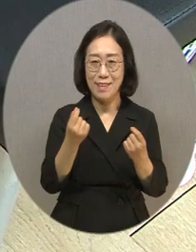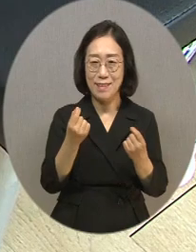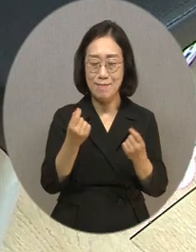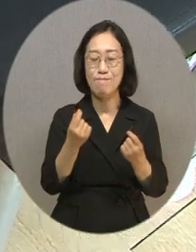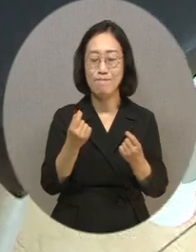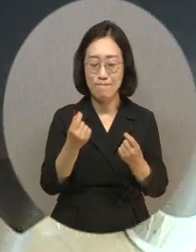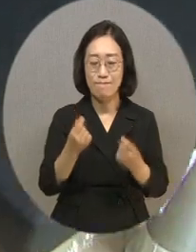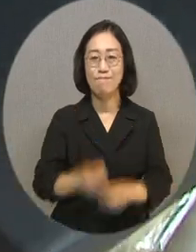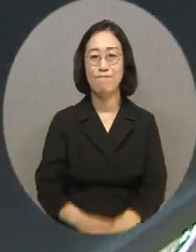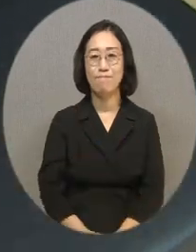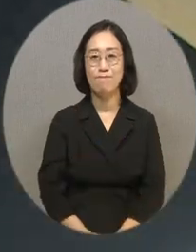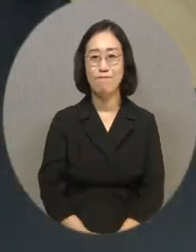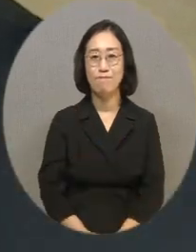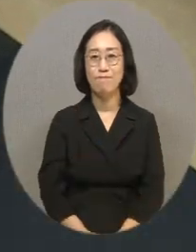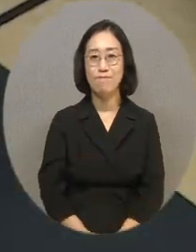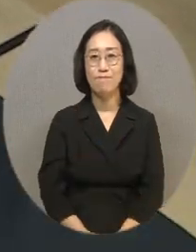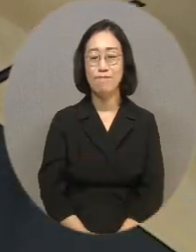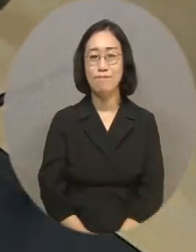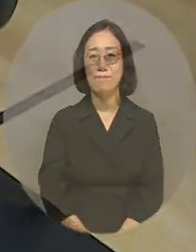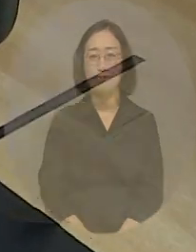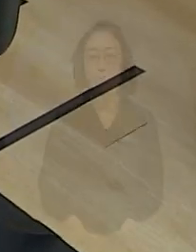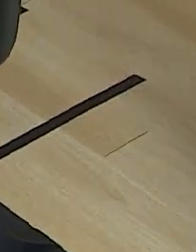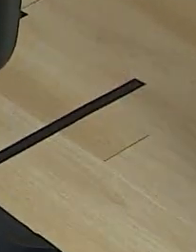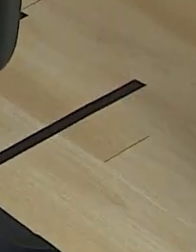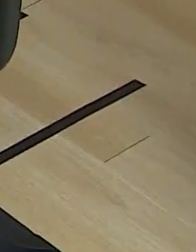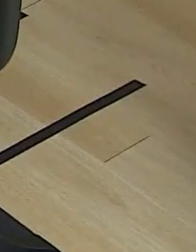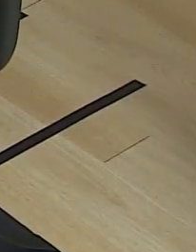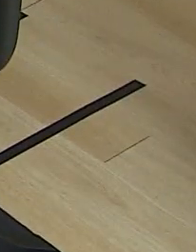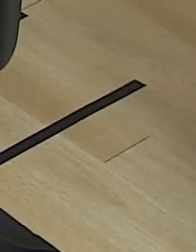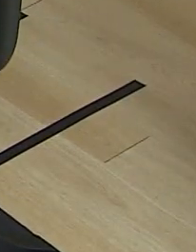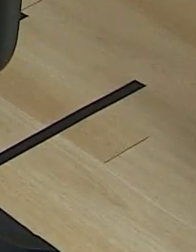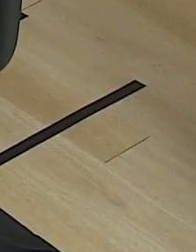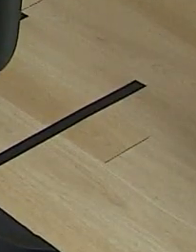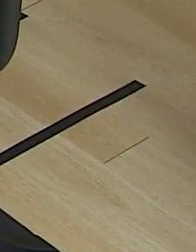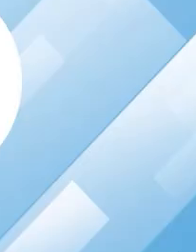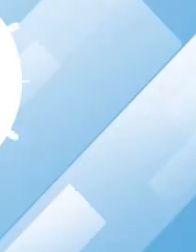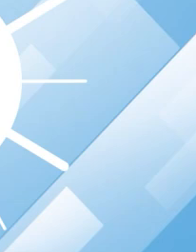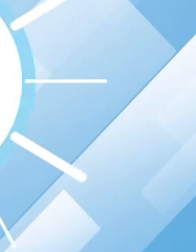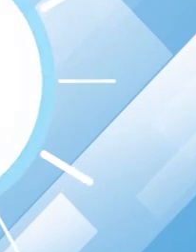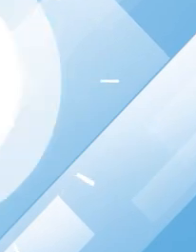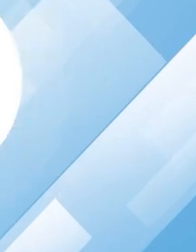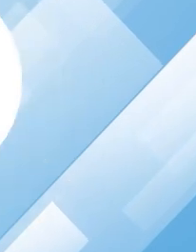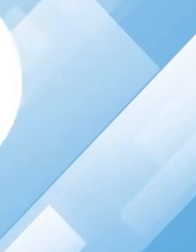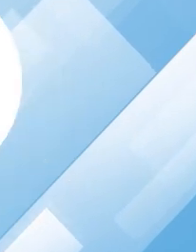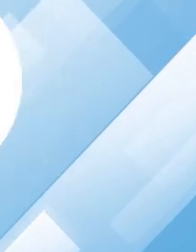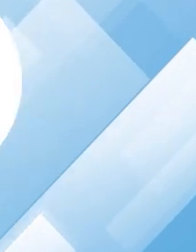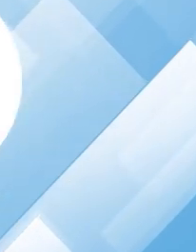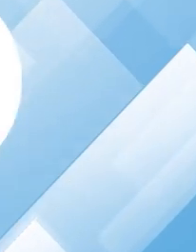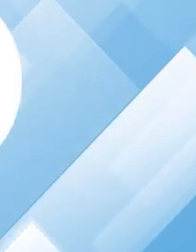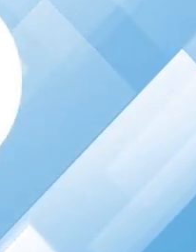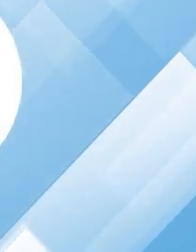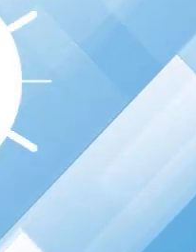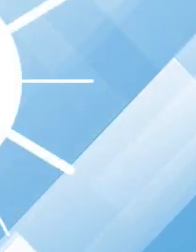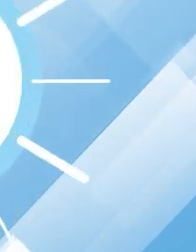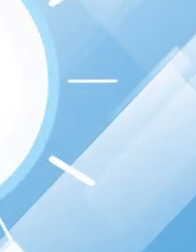들어. 복지TV 뉴스 정유정입니다.